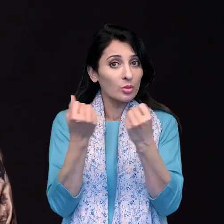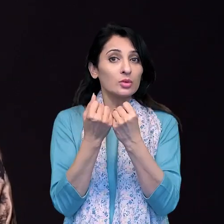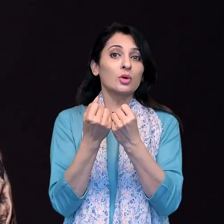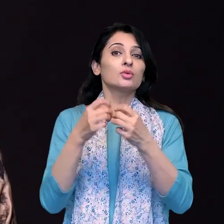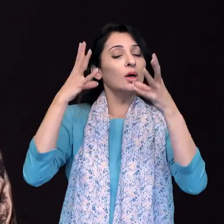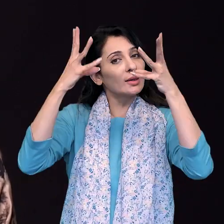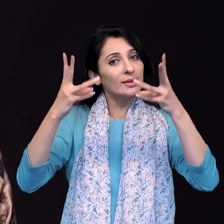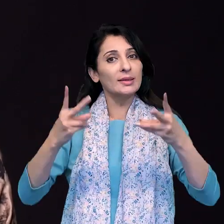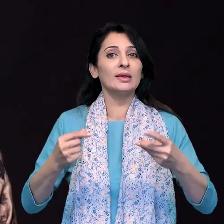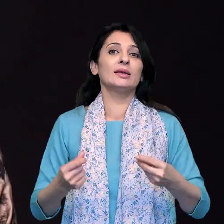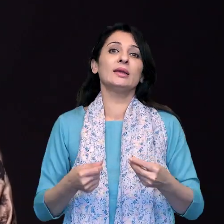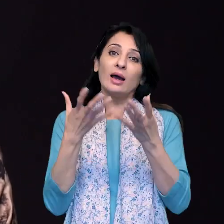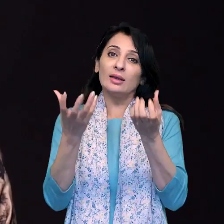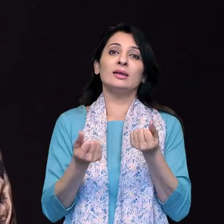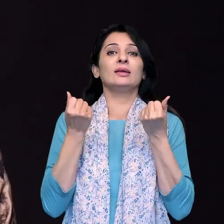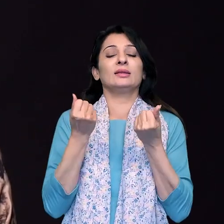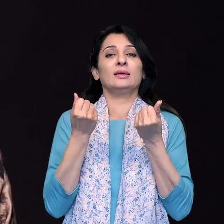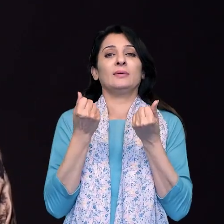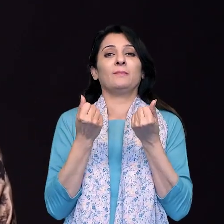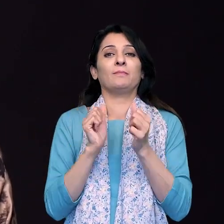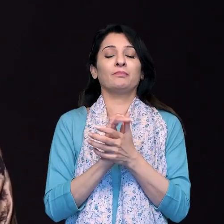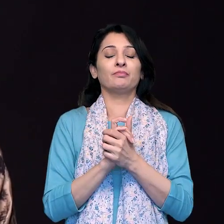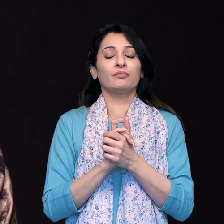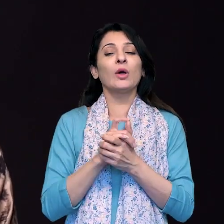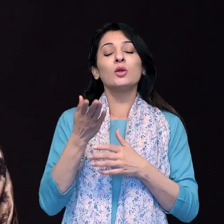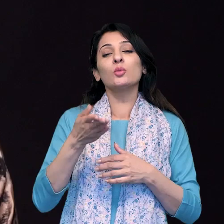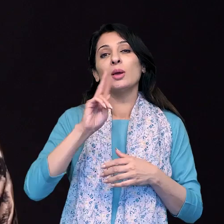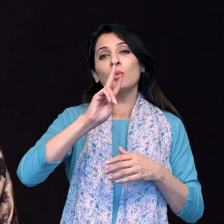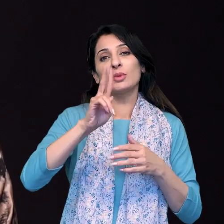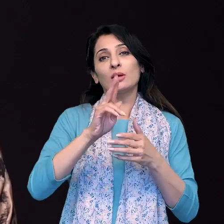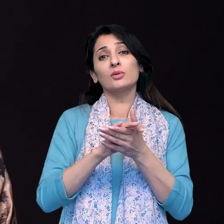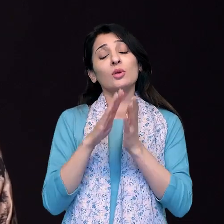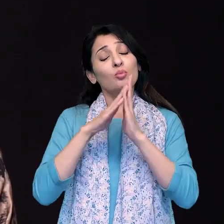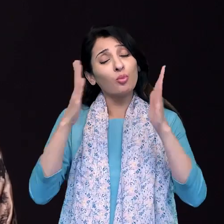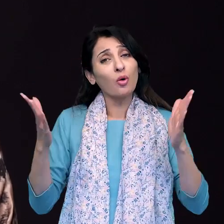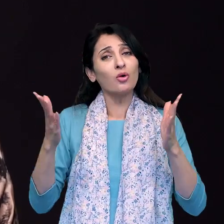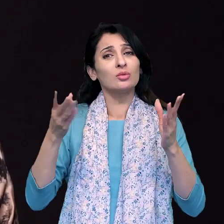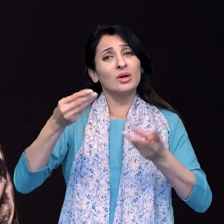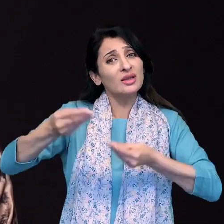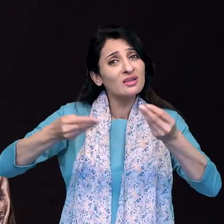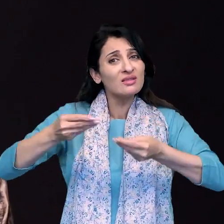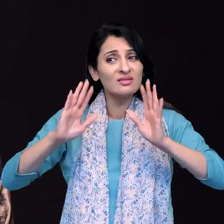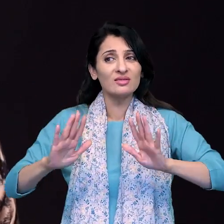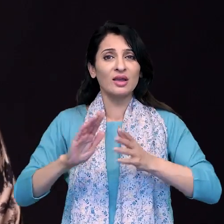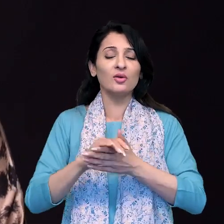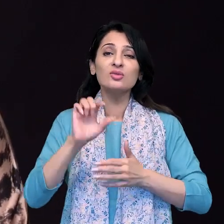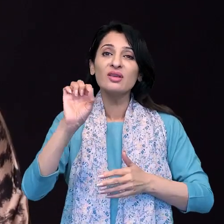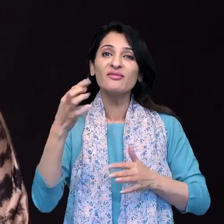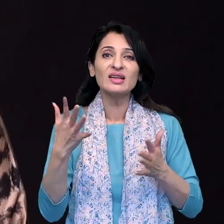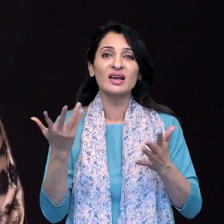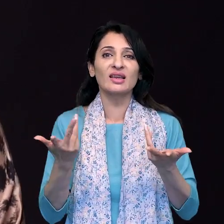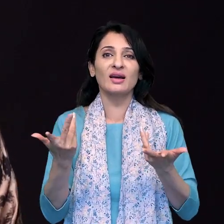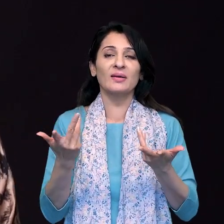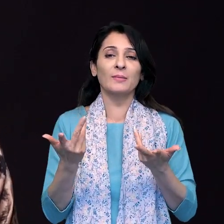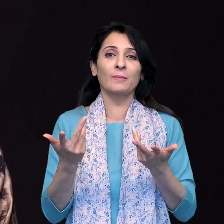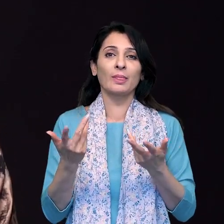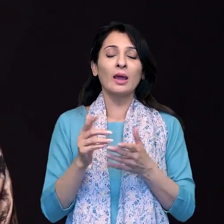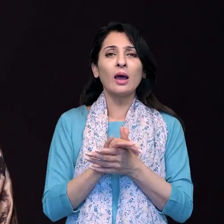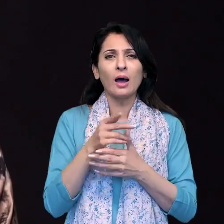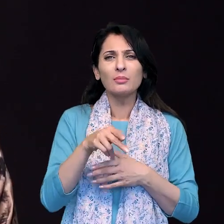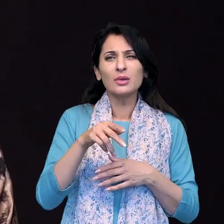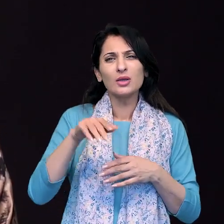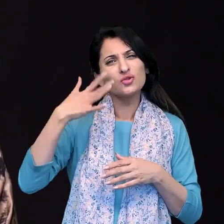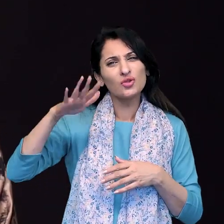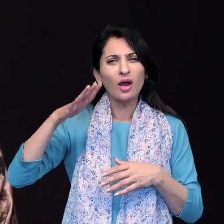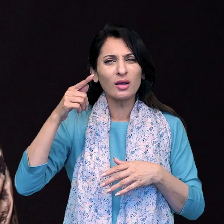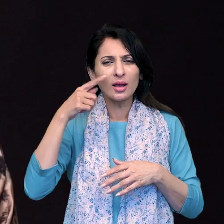नीड इन्फॉर्मेशन एंड डेटा टू मेक गुड decisions. तो मैं आपको बता रही थी, एक बहुत बड़ी इंडस्ट्री है, उसका रीज़न ये है, आपने शायद